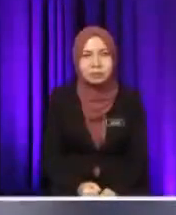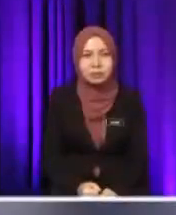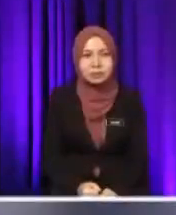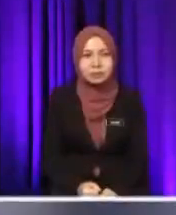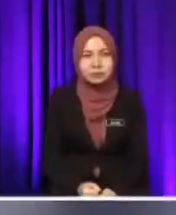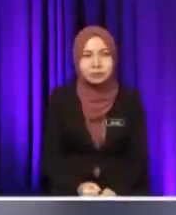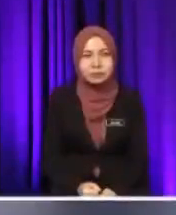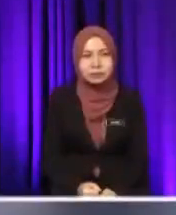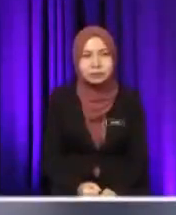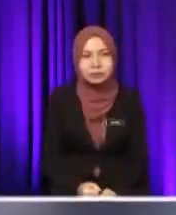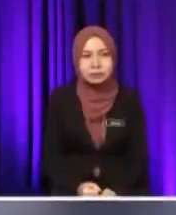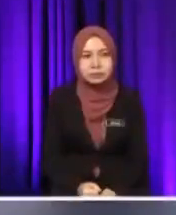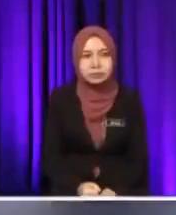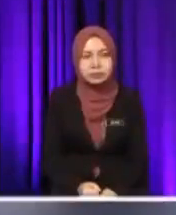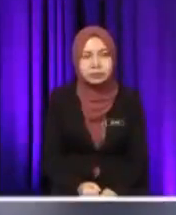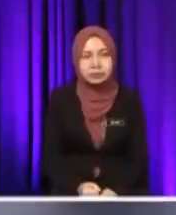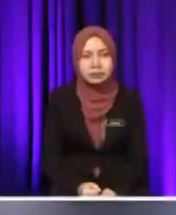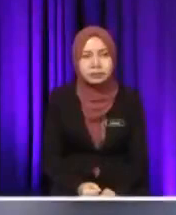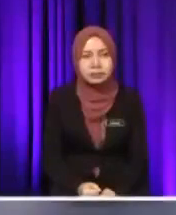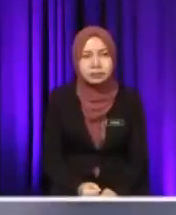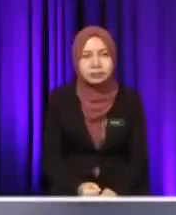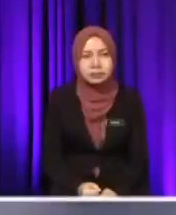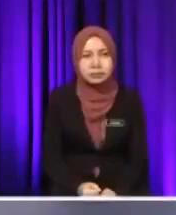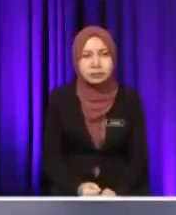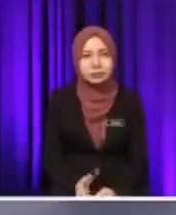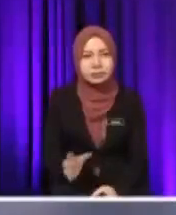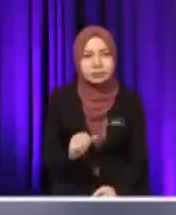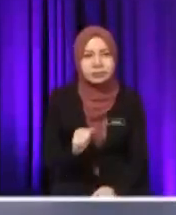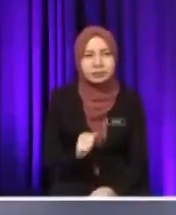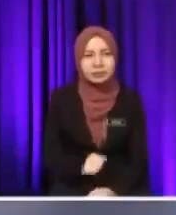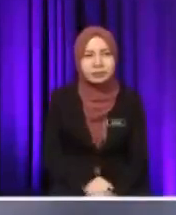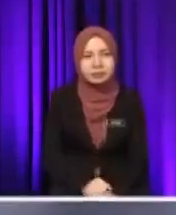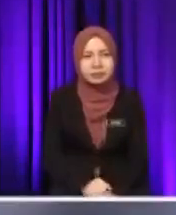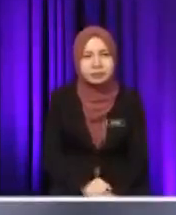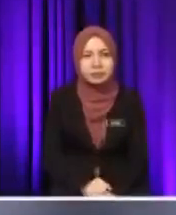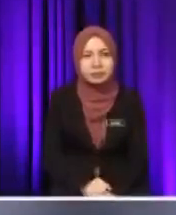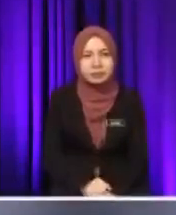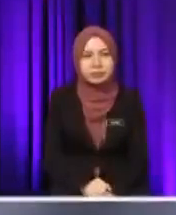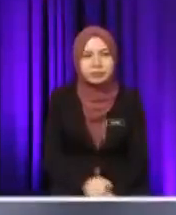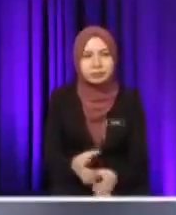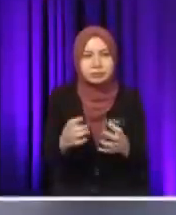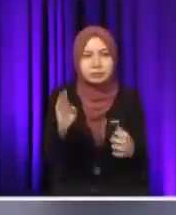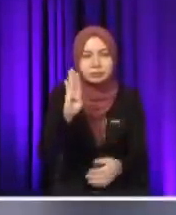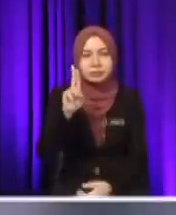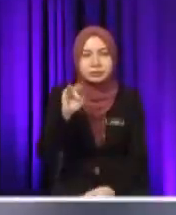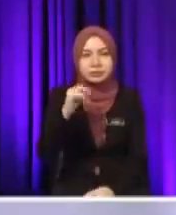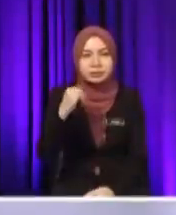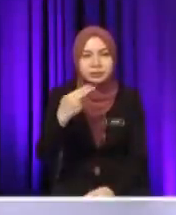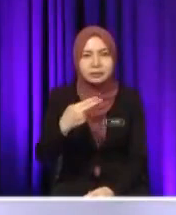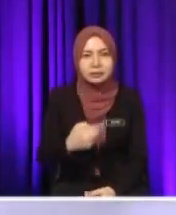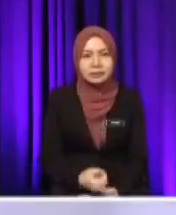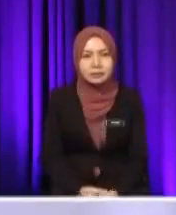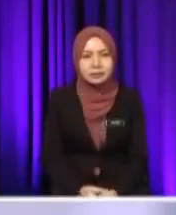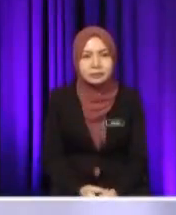tu, banyak. Okay, dah boleh mandi lah ni. Dah boleh cuci tangan. So, itu bagaimana kita nak menguji. Yang kedua